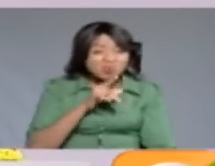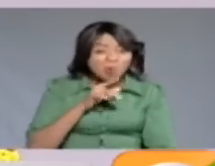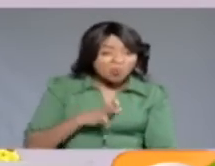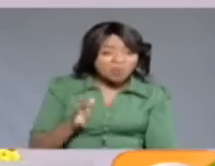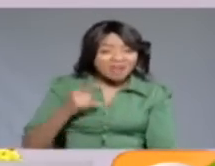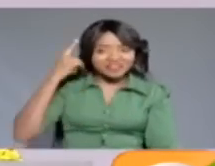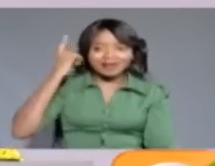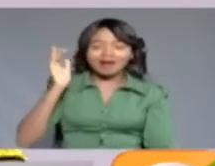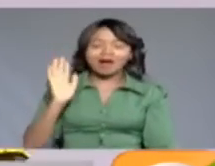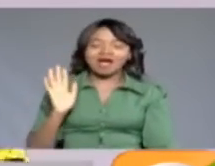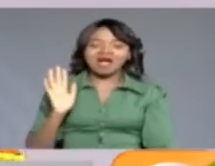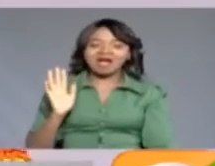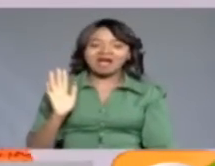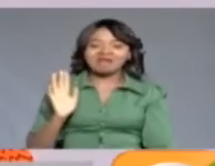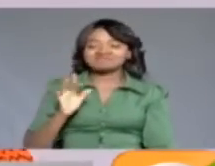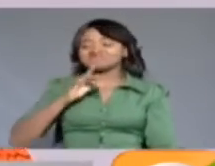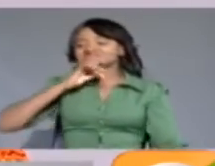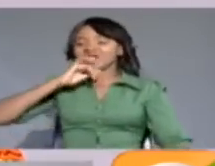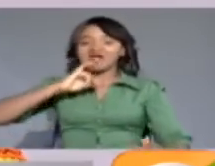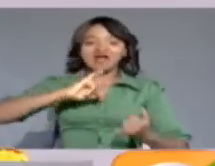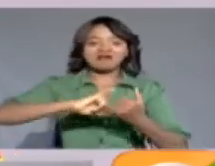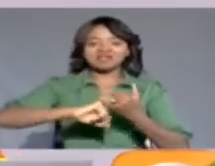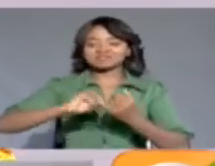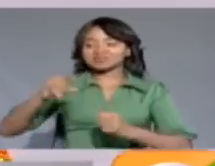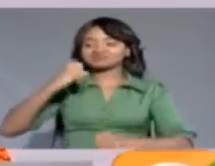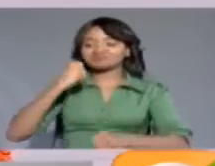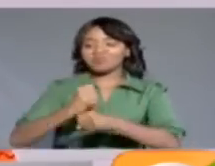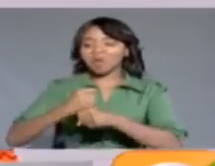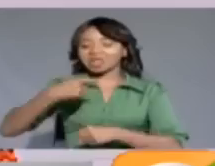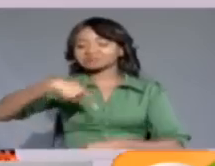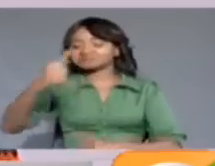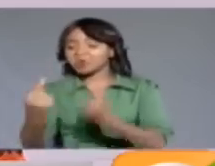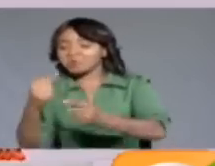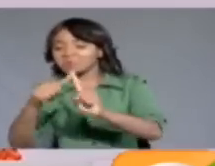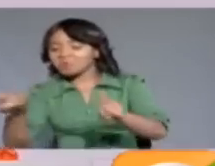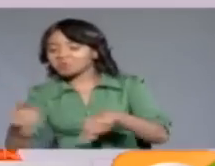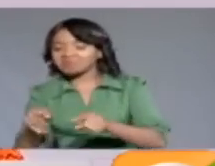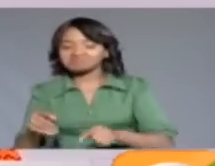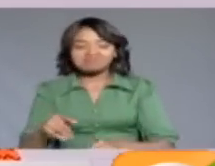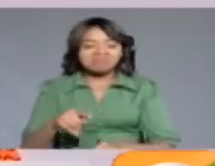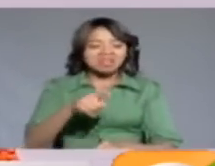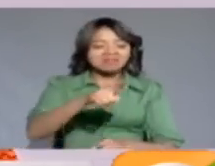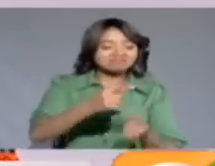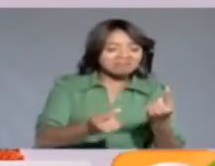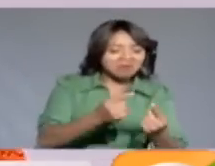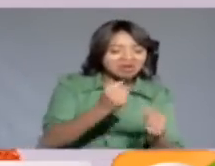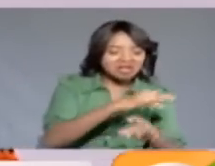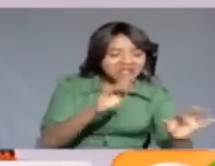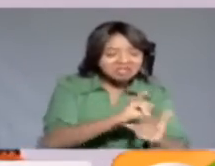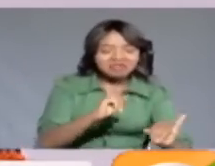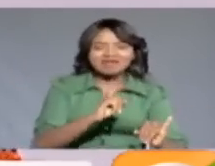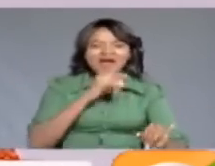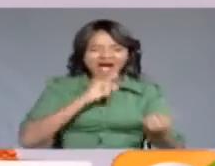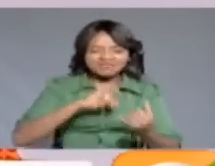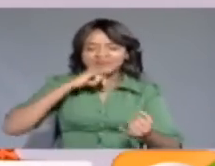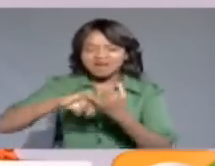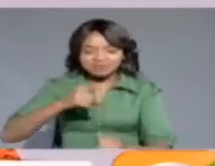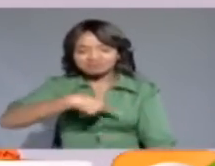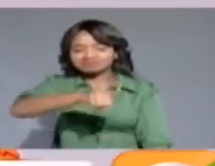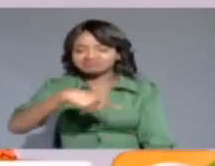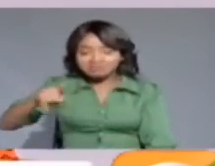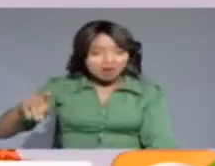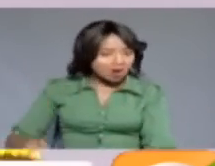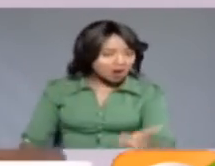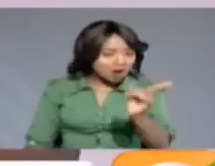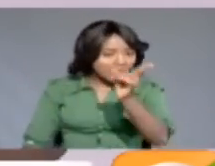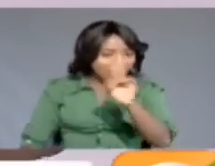sasa limekuwa jukumu langu. Kuna raha ya mimi mwanamume kula chakula cha mke wangu. Sana. Unaona, chakula cha mke wangu kiko tamu sana. Kitamu